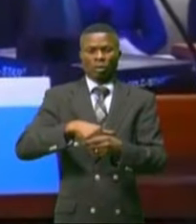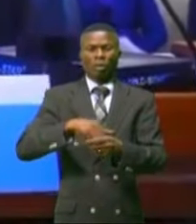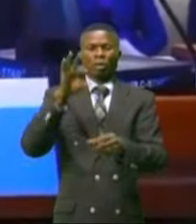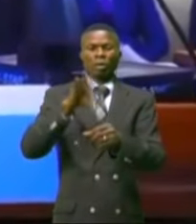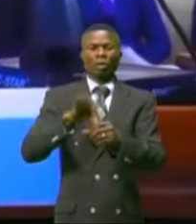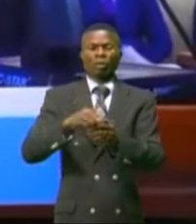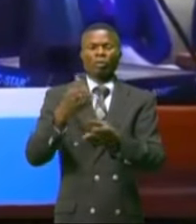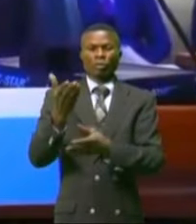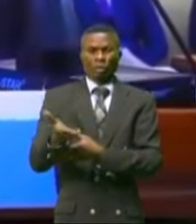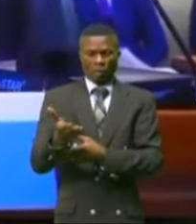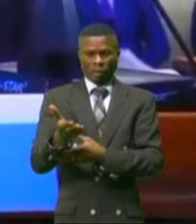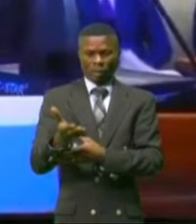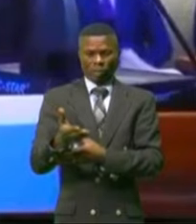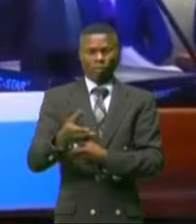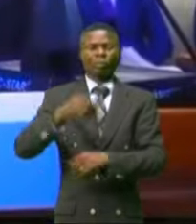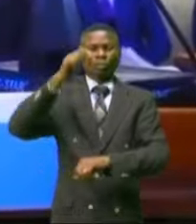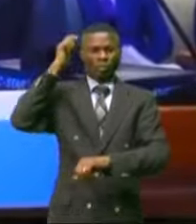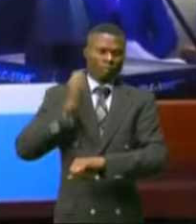amendement.